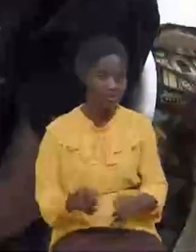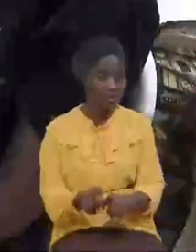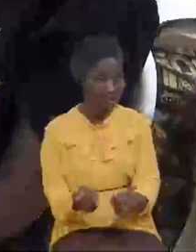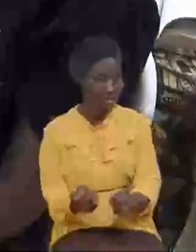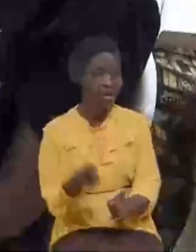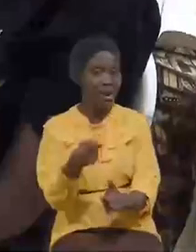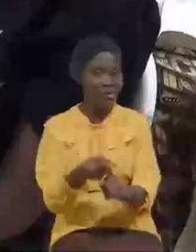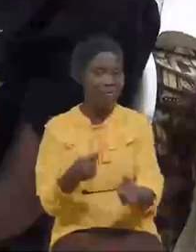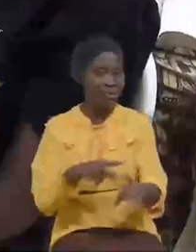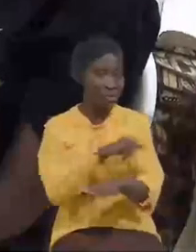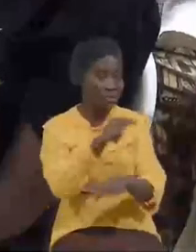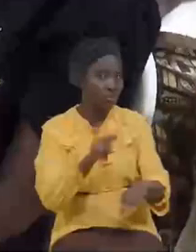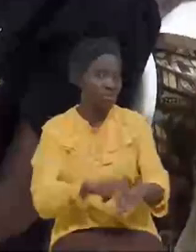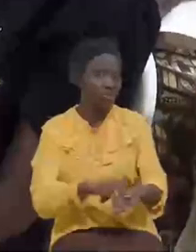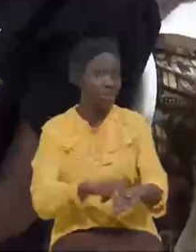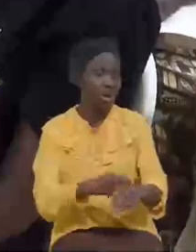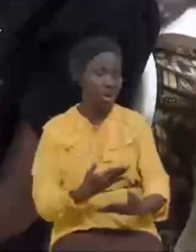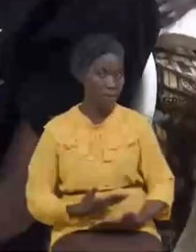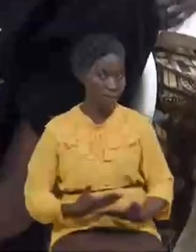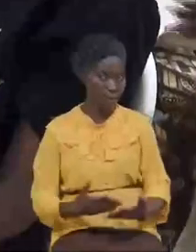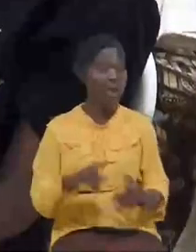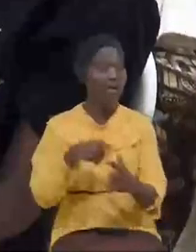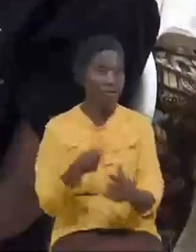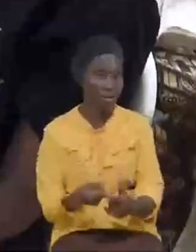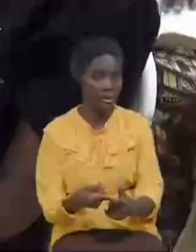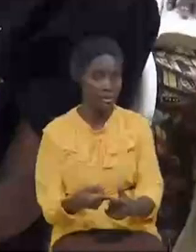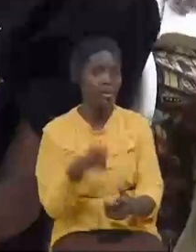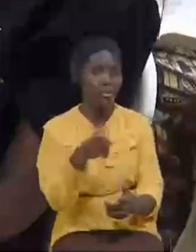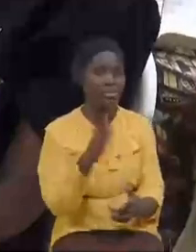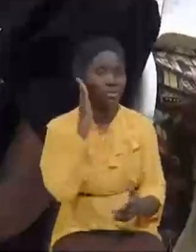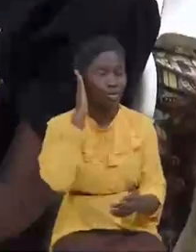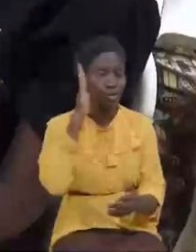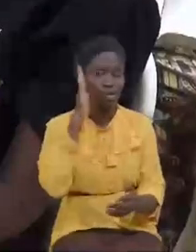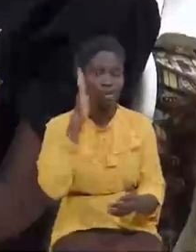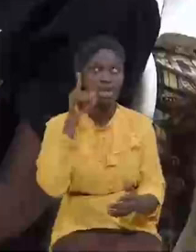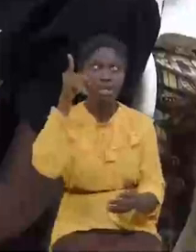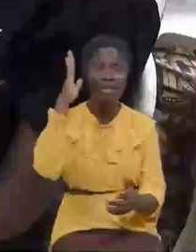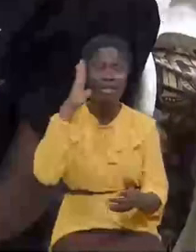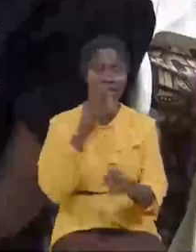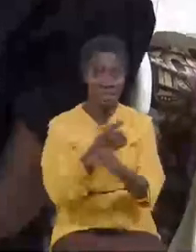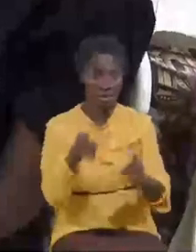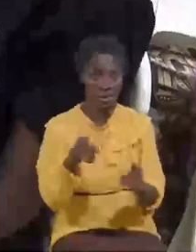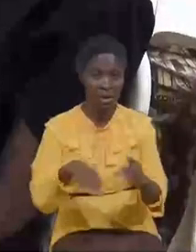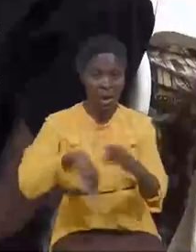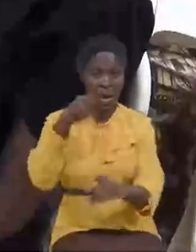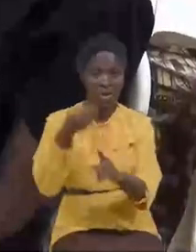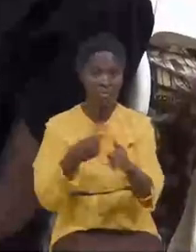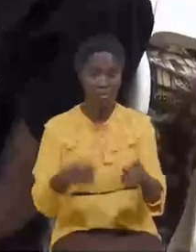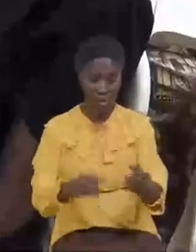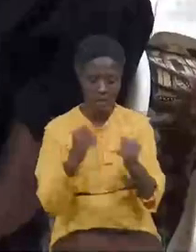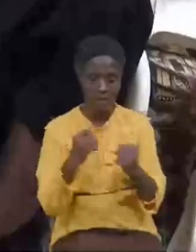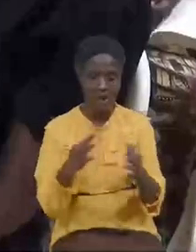différente de la naissance naturelle. C'est en ce temps-là qu'il vous délivrera de la puissance